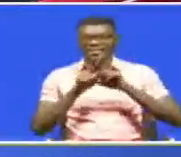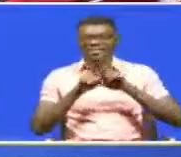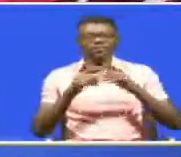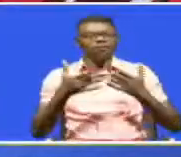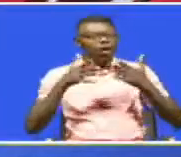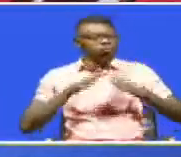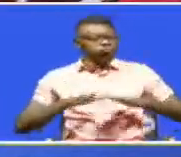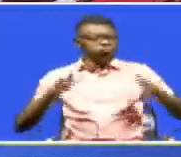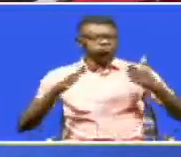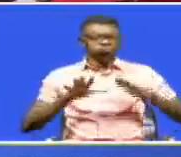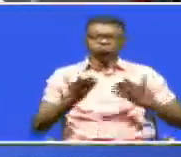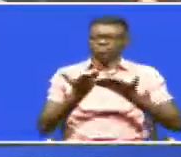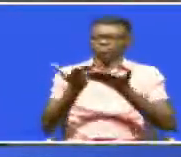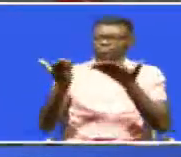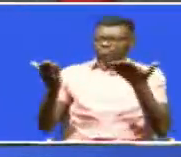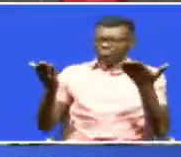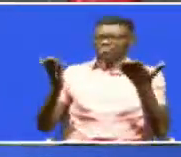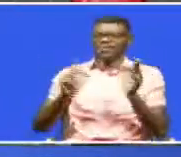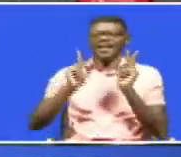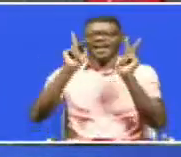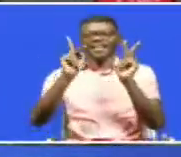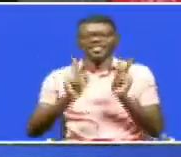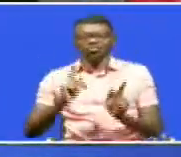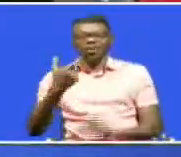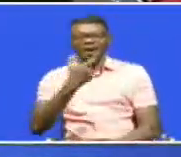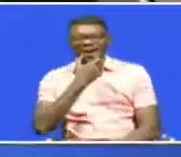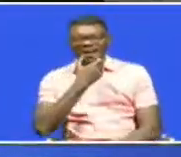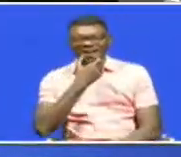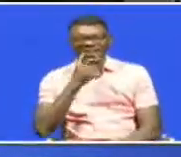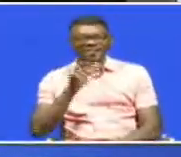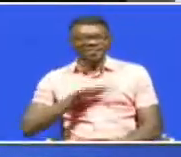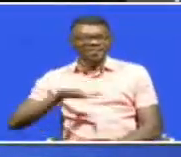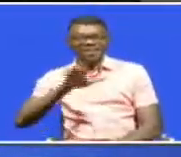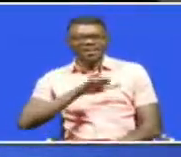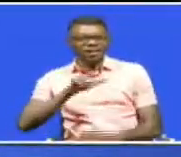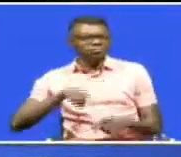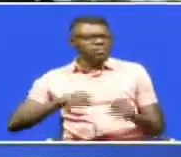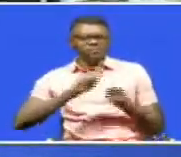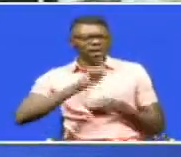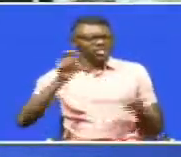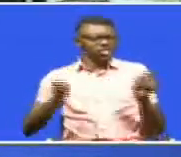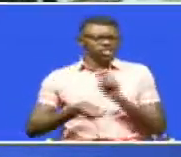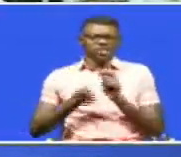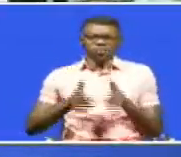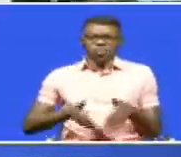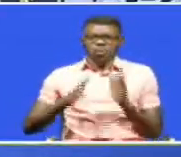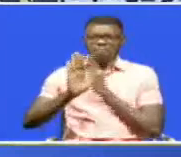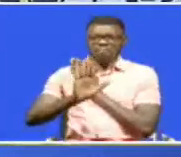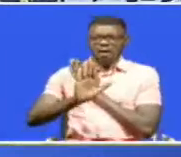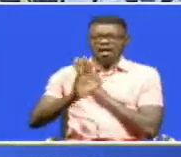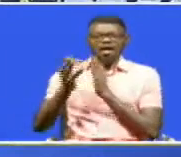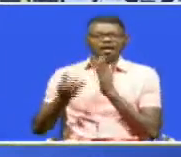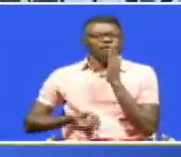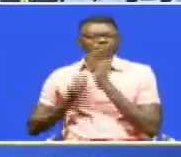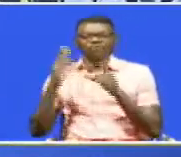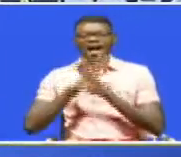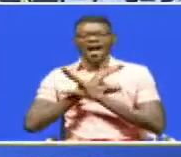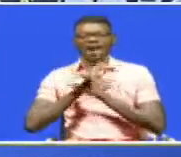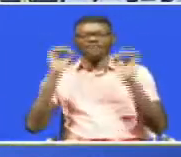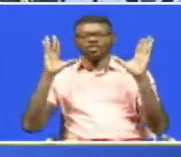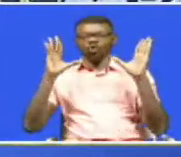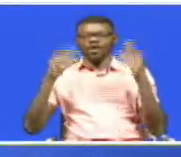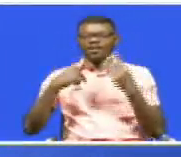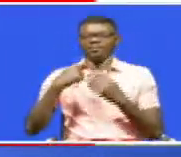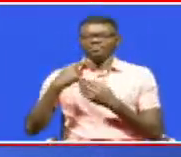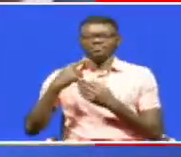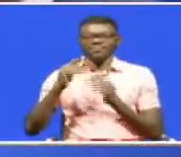Victoria kwa sherehe za sikukuu ya Madaraka, alionekana kubadili mkondo na kuzindua tena ruwaza mpya